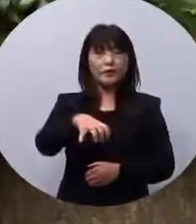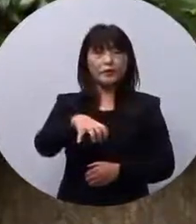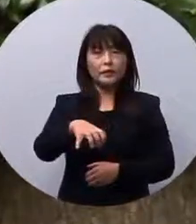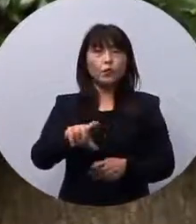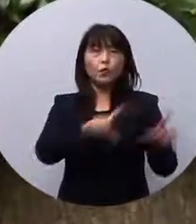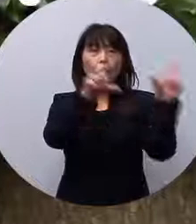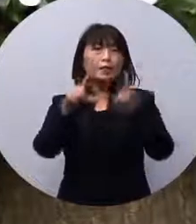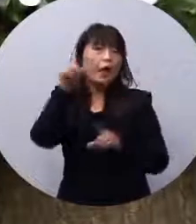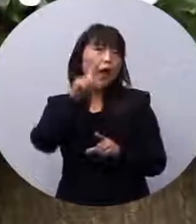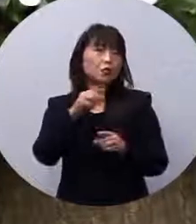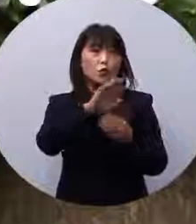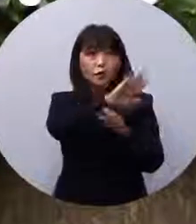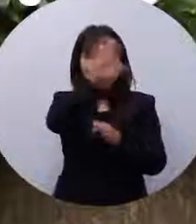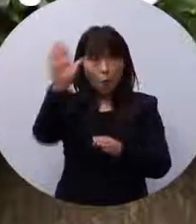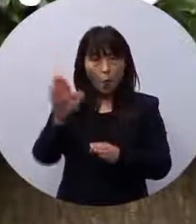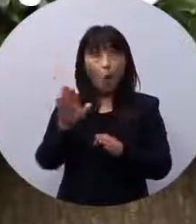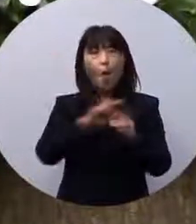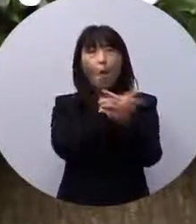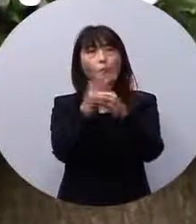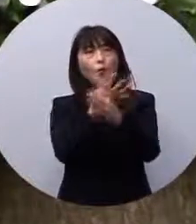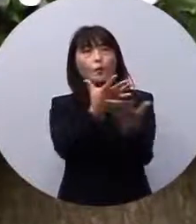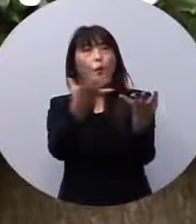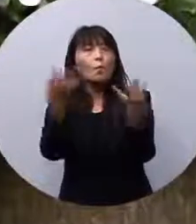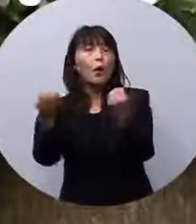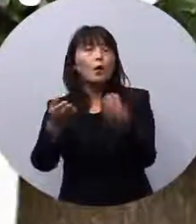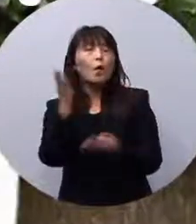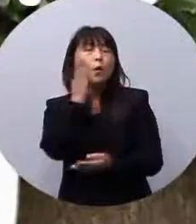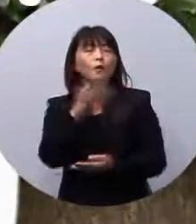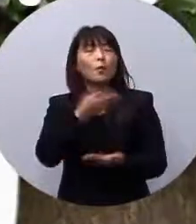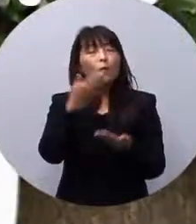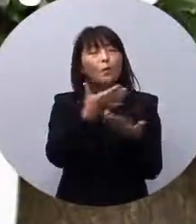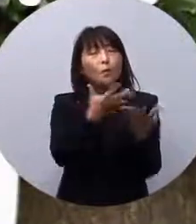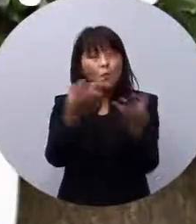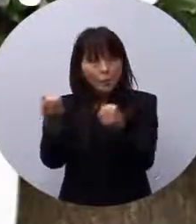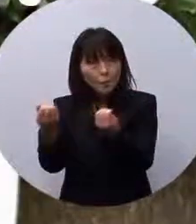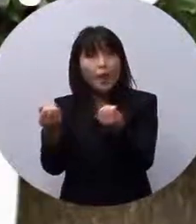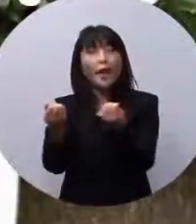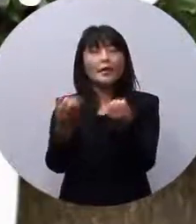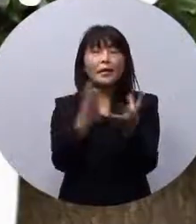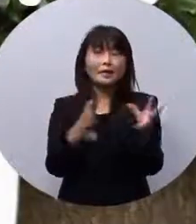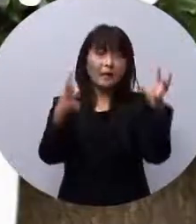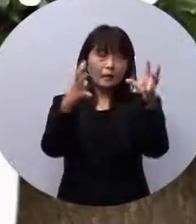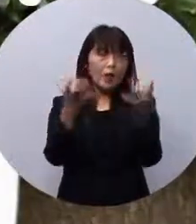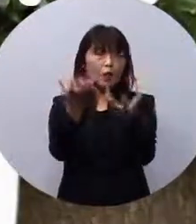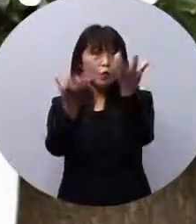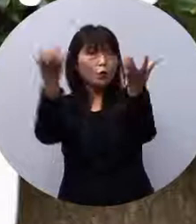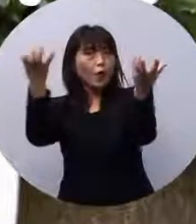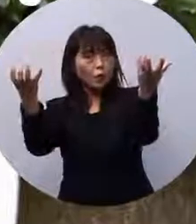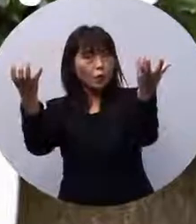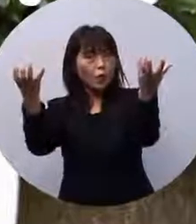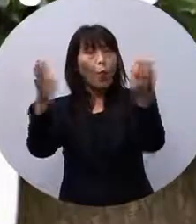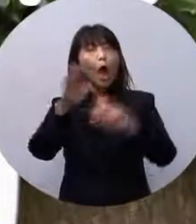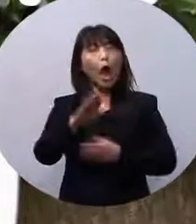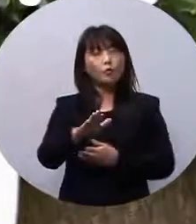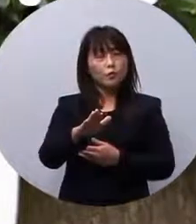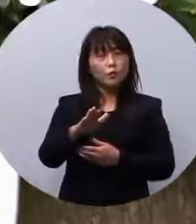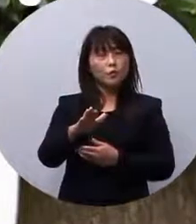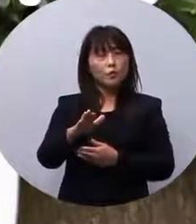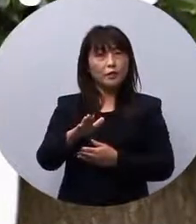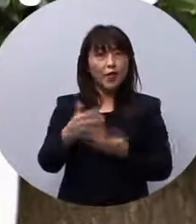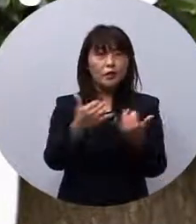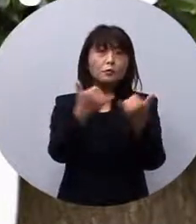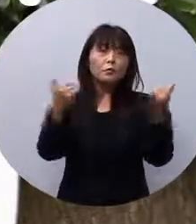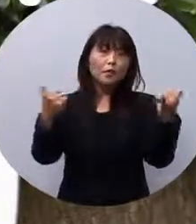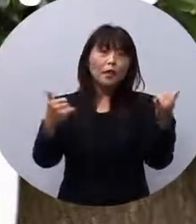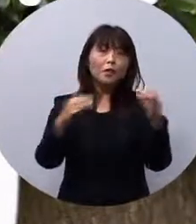ごしやすい気候、緑もたくさんあるし美味しい食べ物もありますよね。あと地元で採れる野菜や果物もたくさんありますし、あと市民の